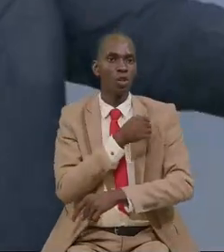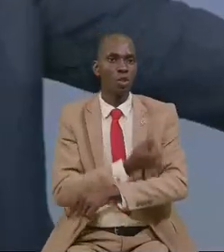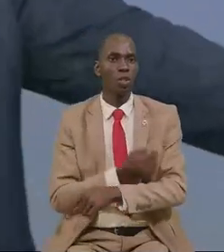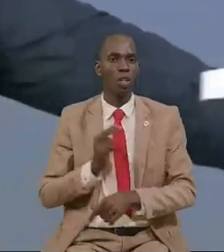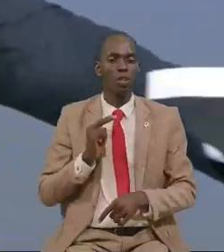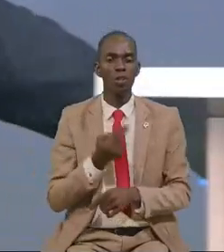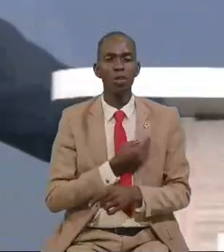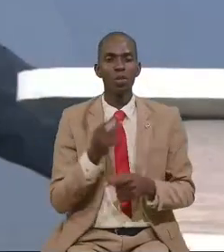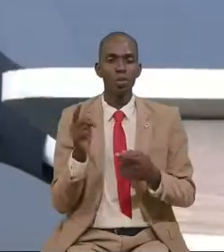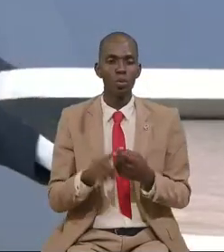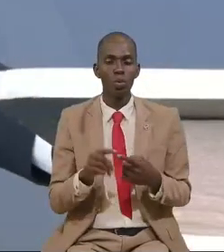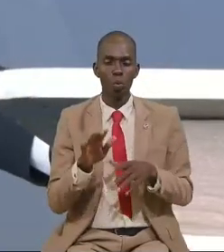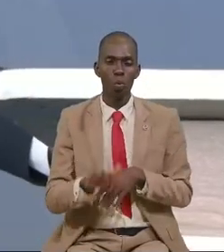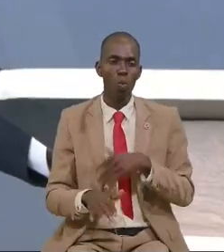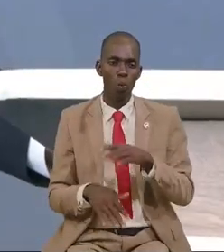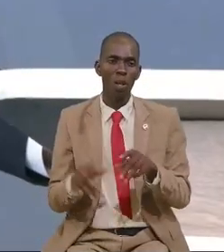lui.